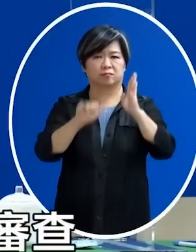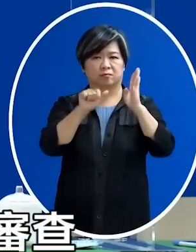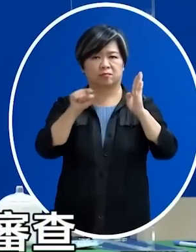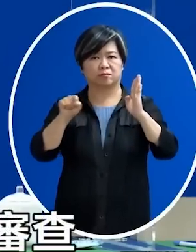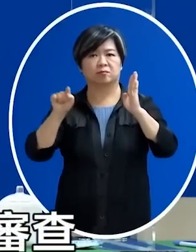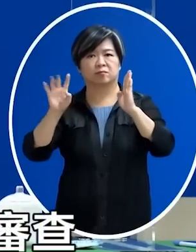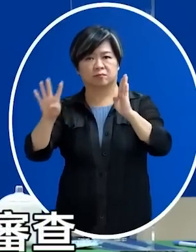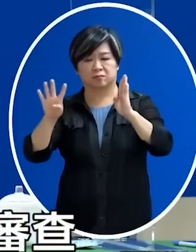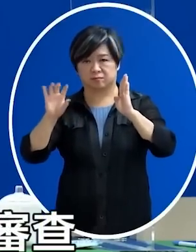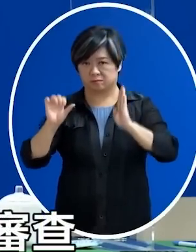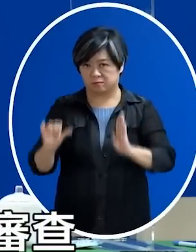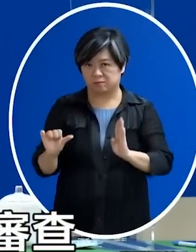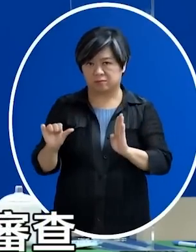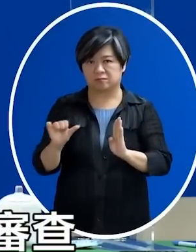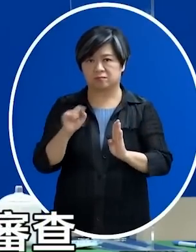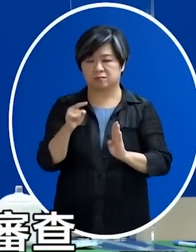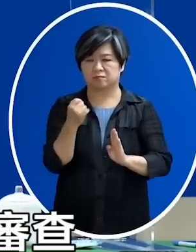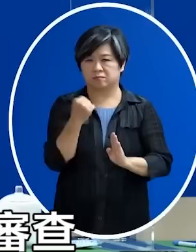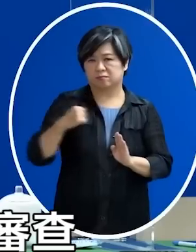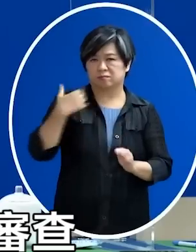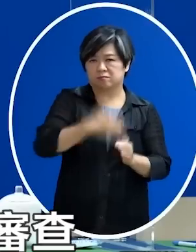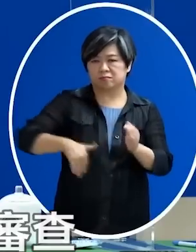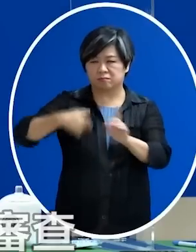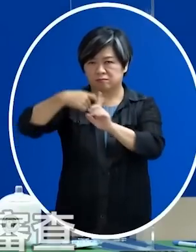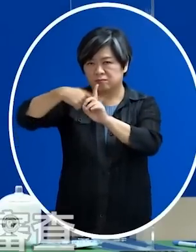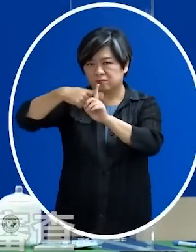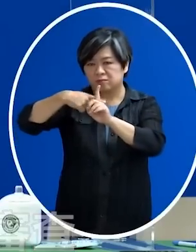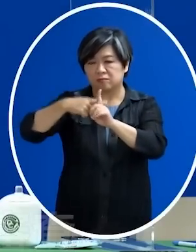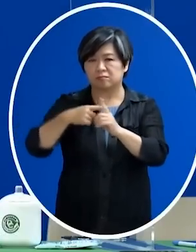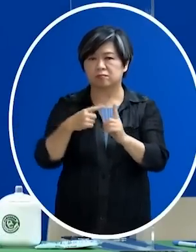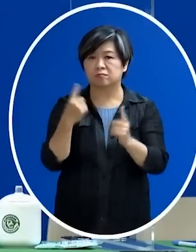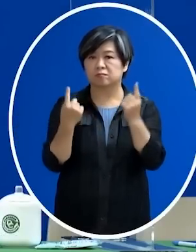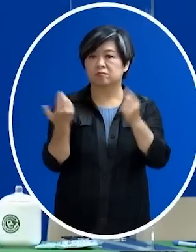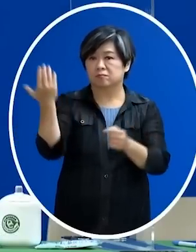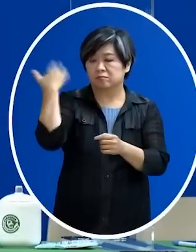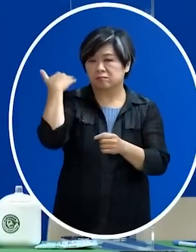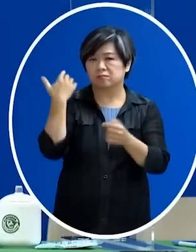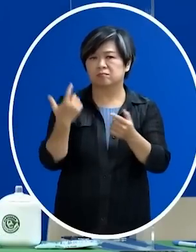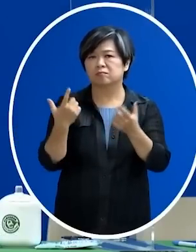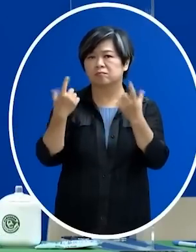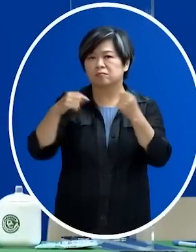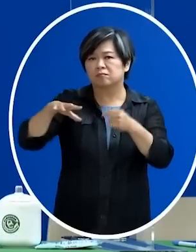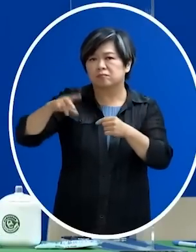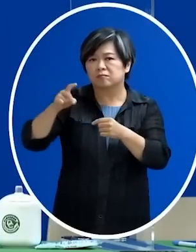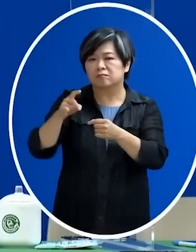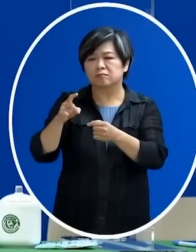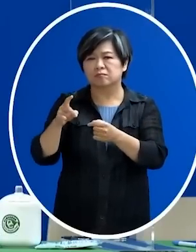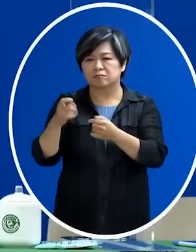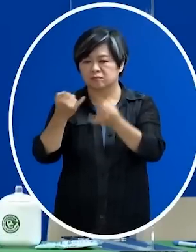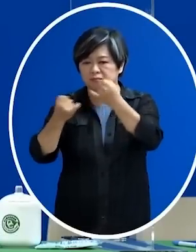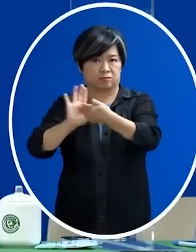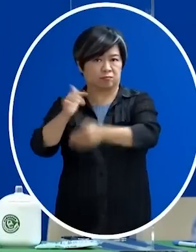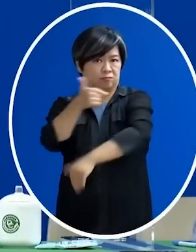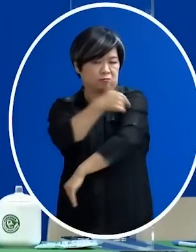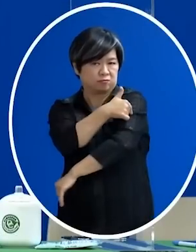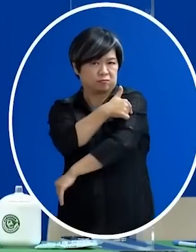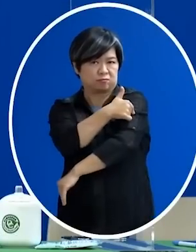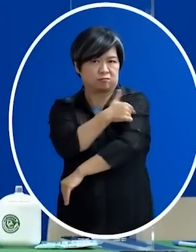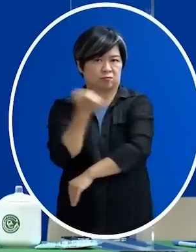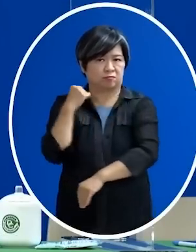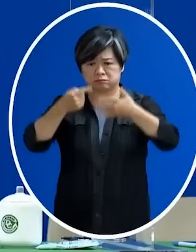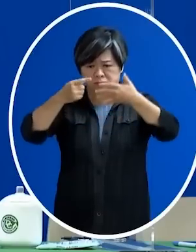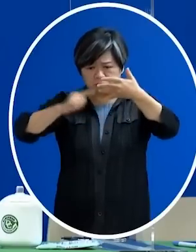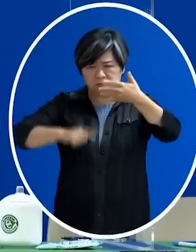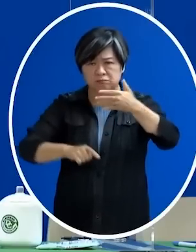BA4 BA5 的一个抗体效价是高于原来用原型株疫苗所做的一个抗体反